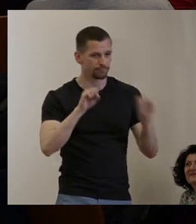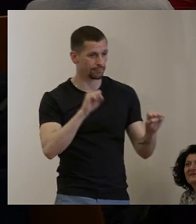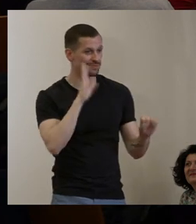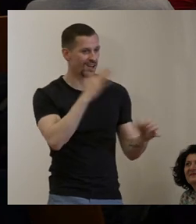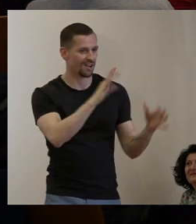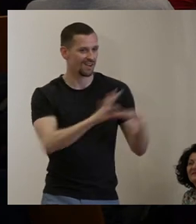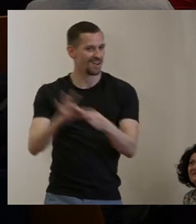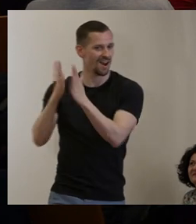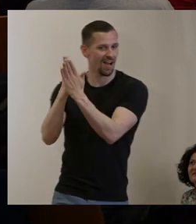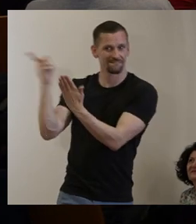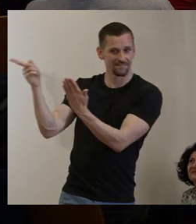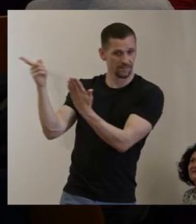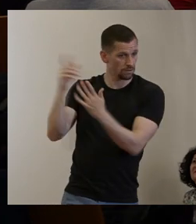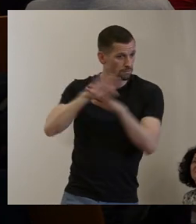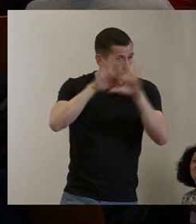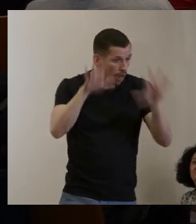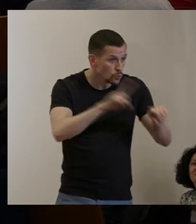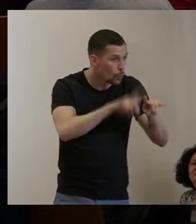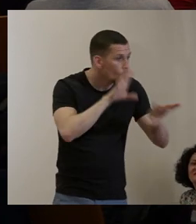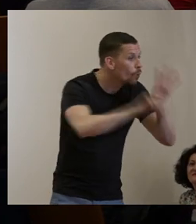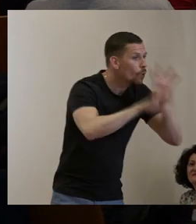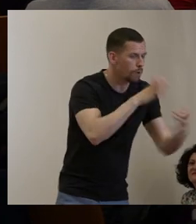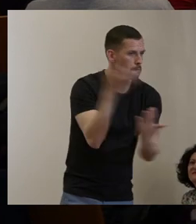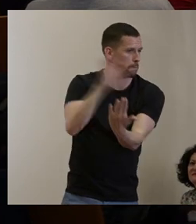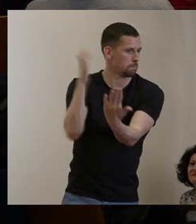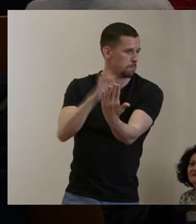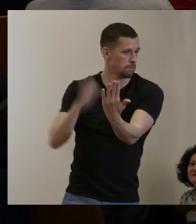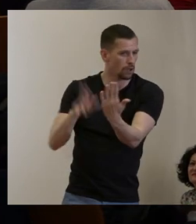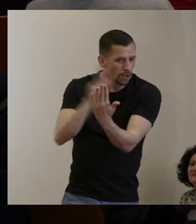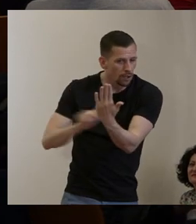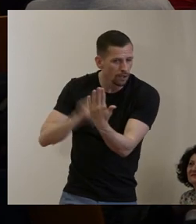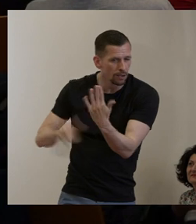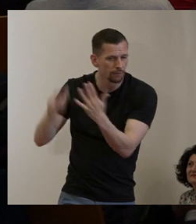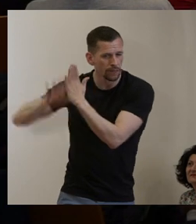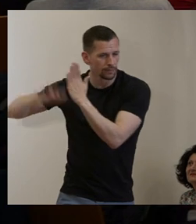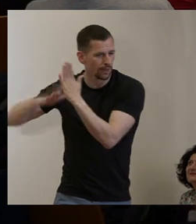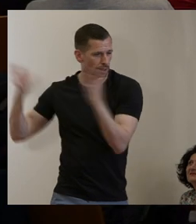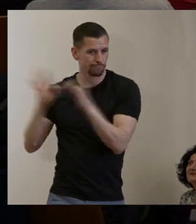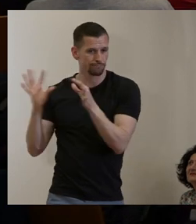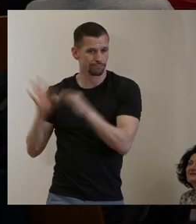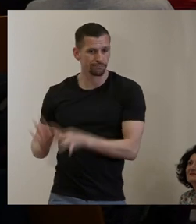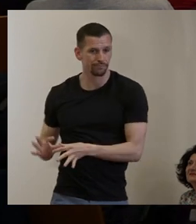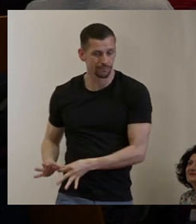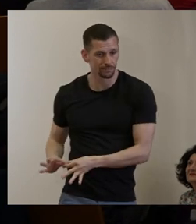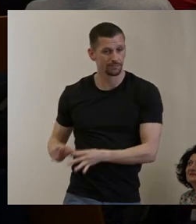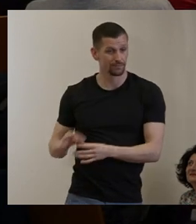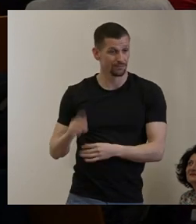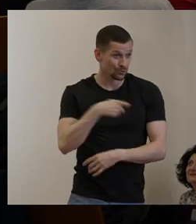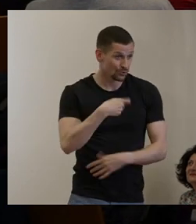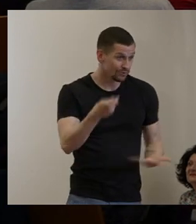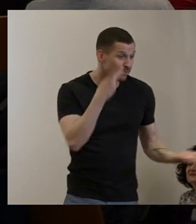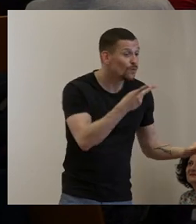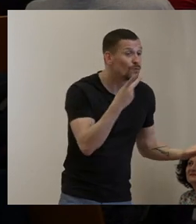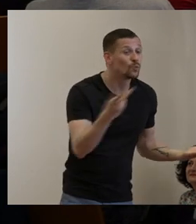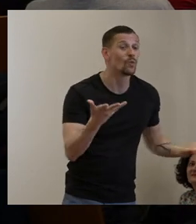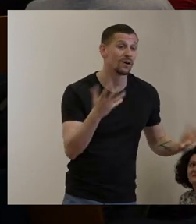Donc, ce qui nous intéresse aujourd'hui, c'est la vision de la société esclavagiste par Debré. Selon lui, l'esclavage est